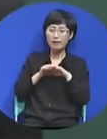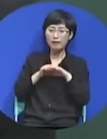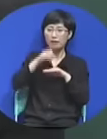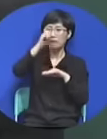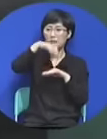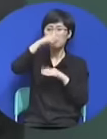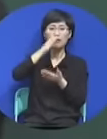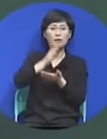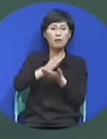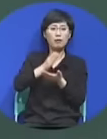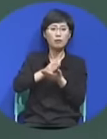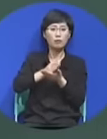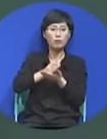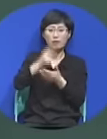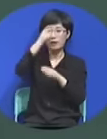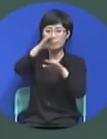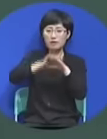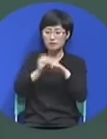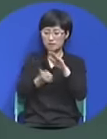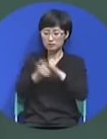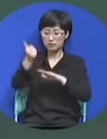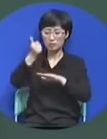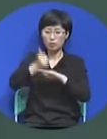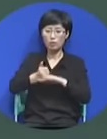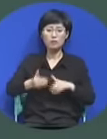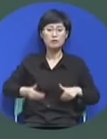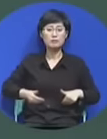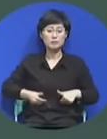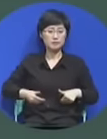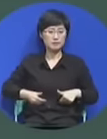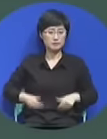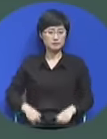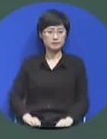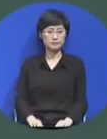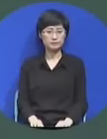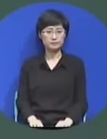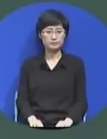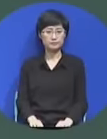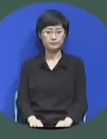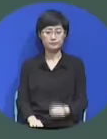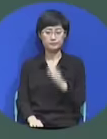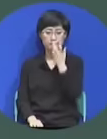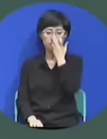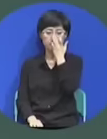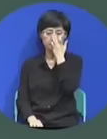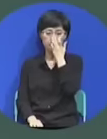이제는 예배 성공하면 다 하는 겁니다. 只要礼拜成功，一切都能成功.